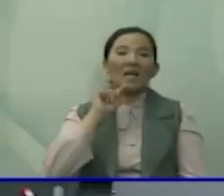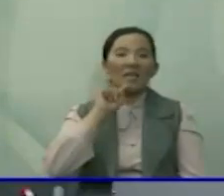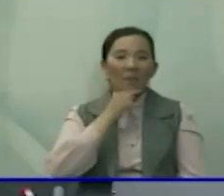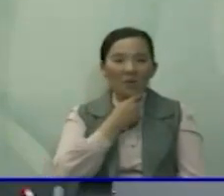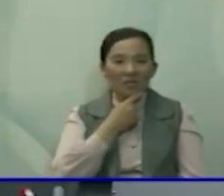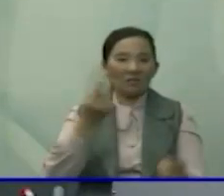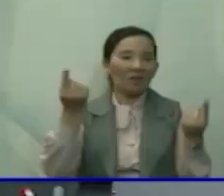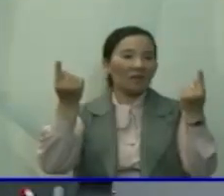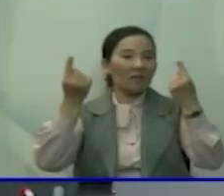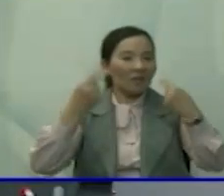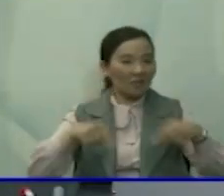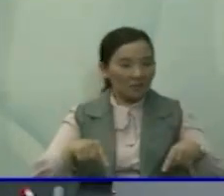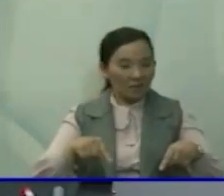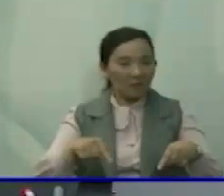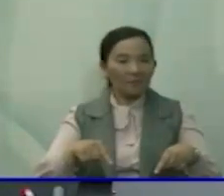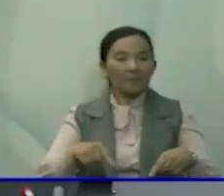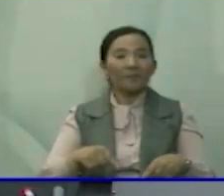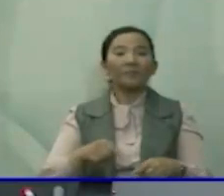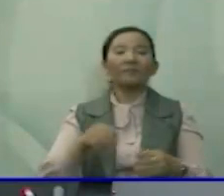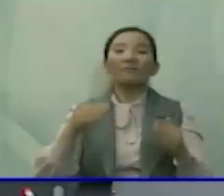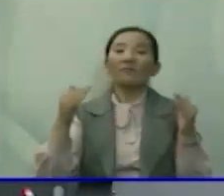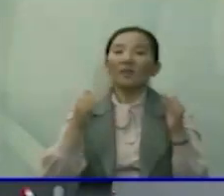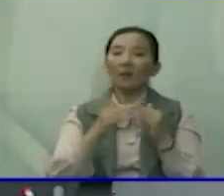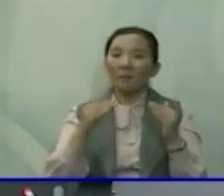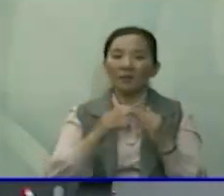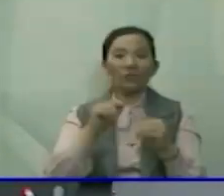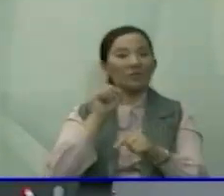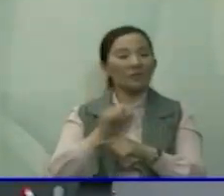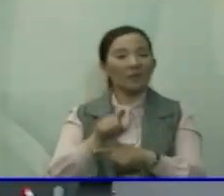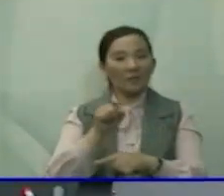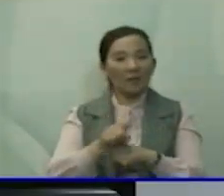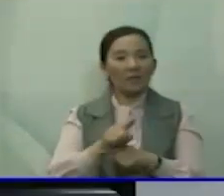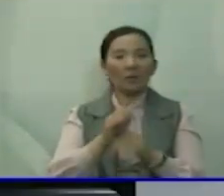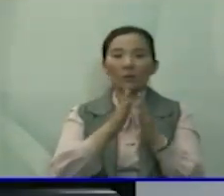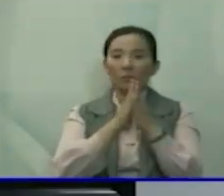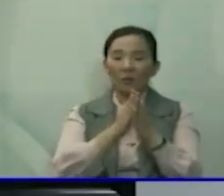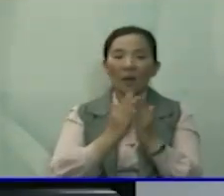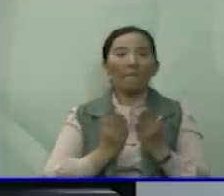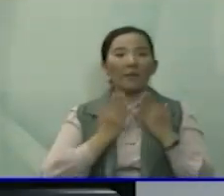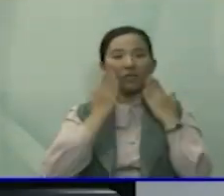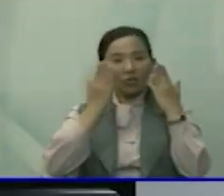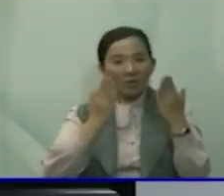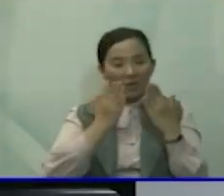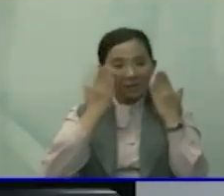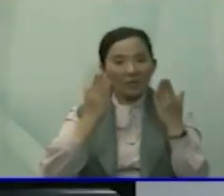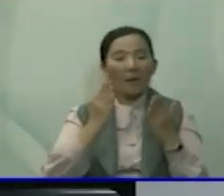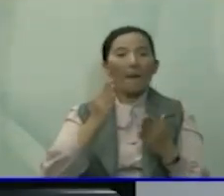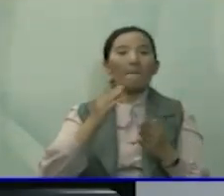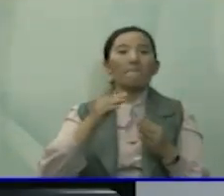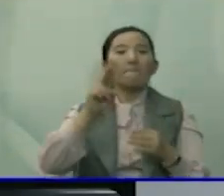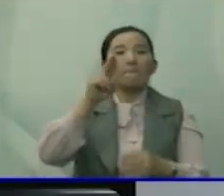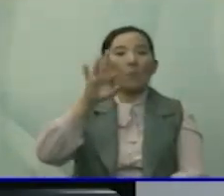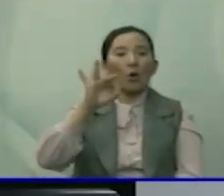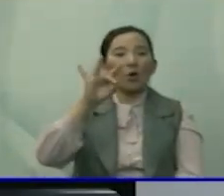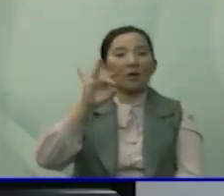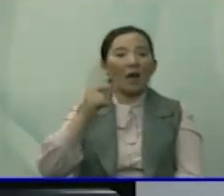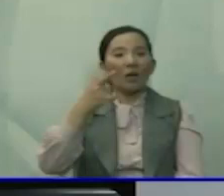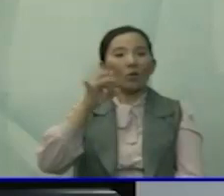кризис домашнее задание прочитать параграф 38